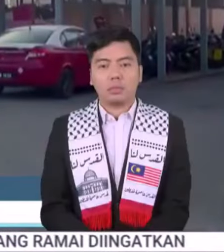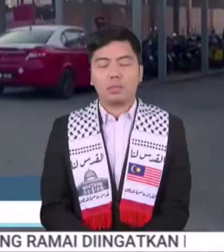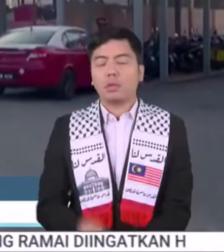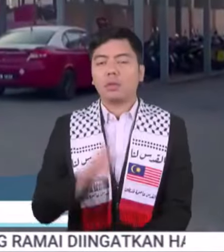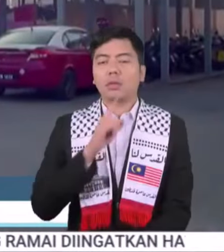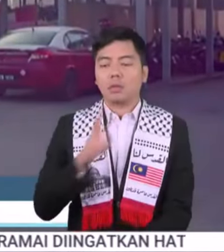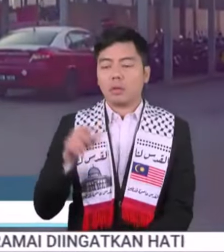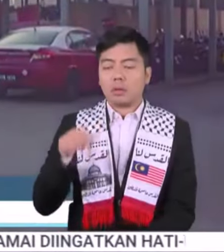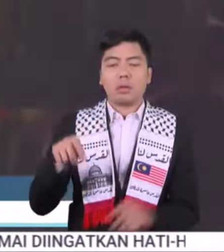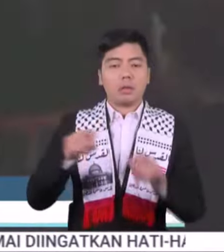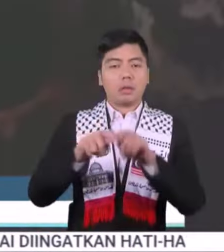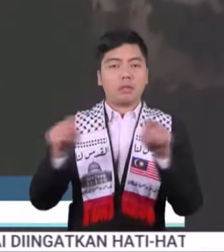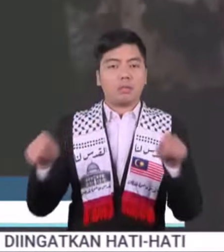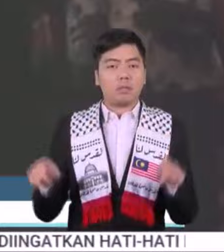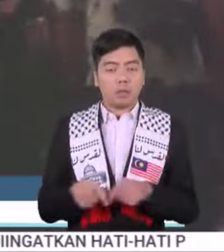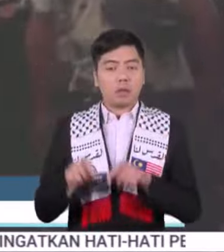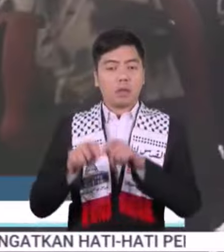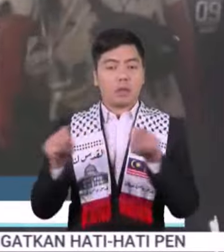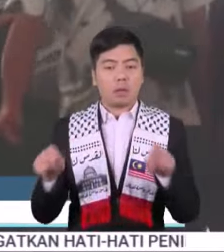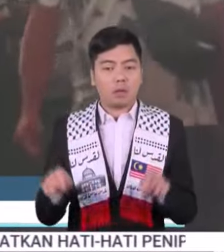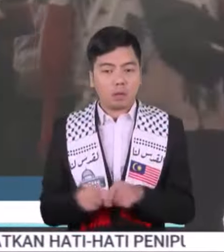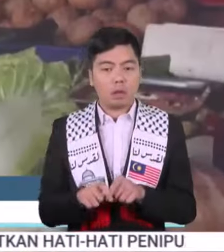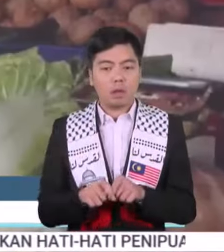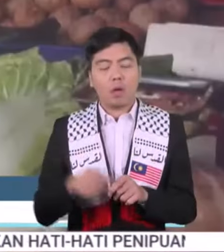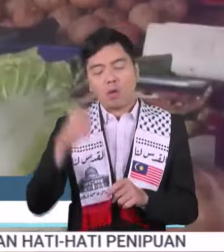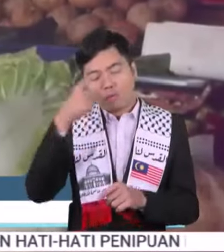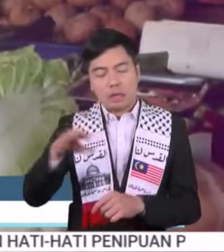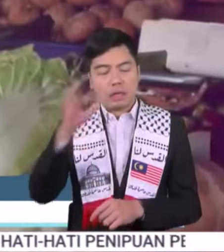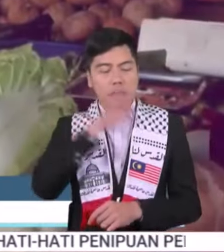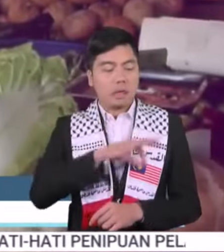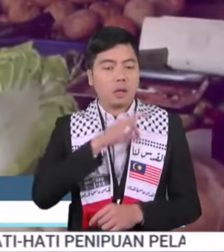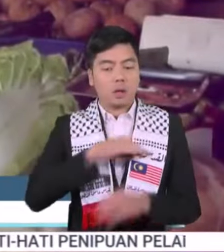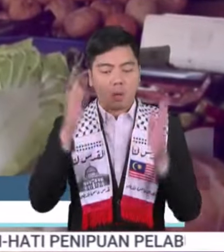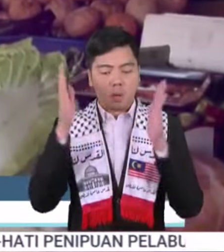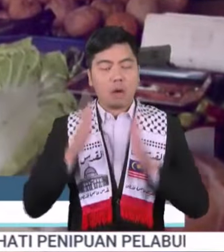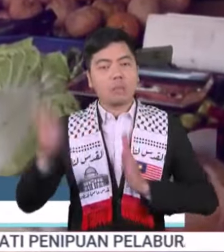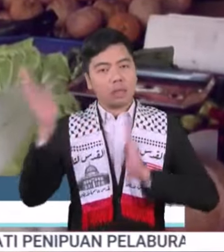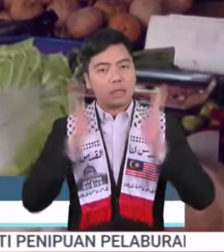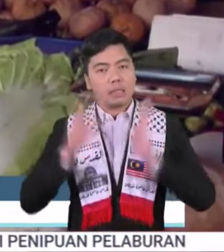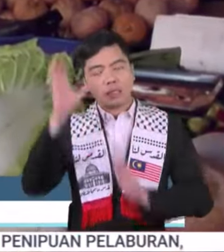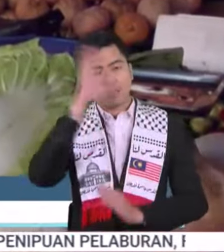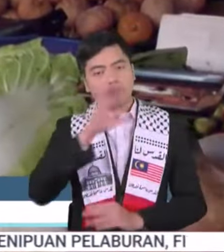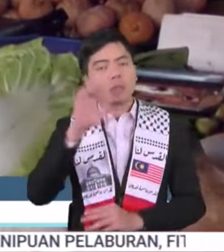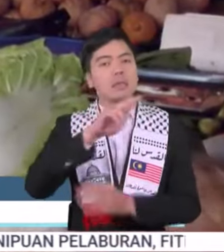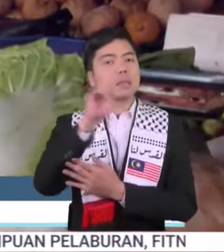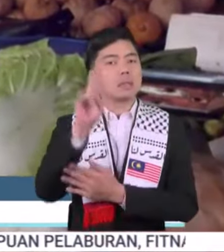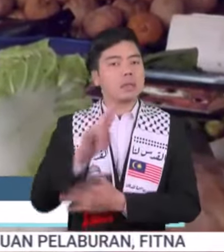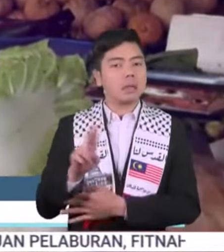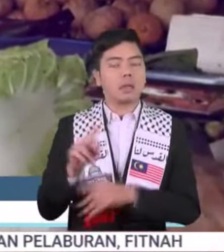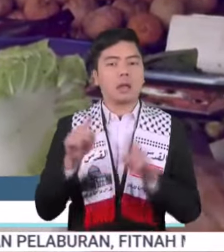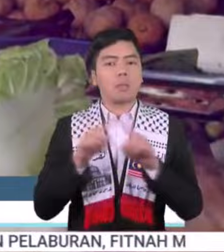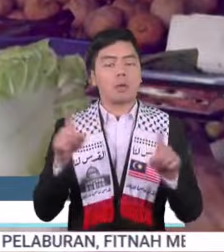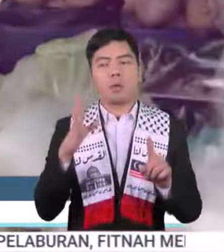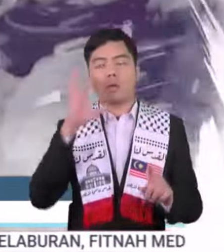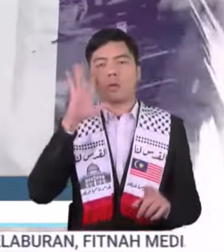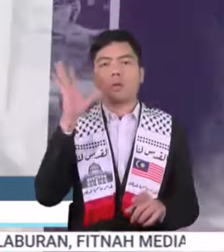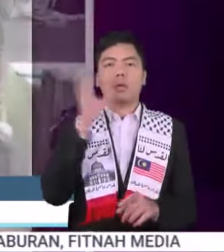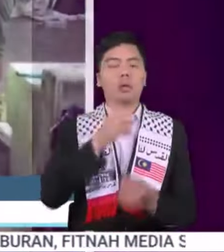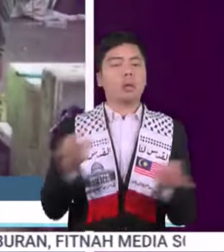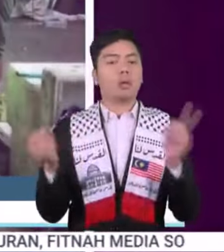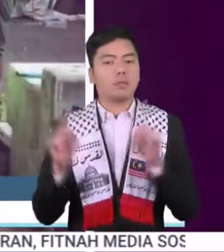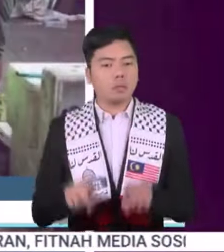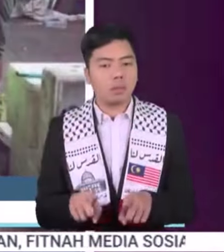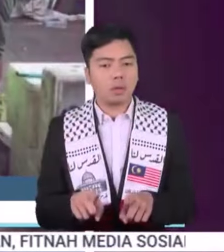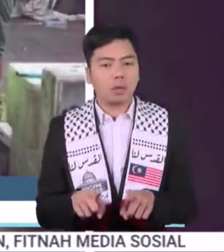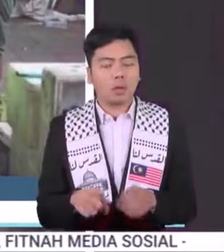Sepatutnya kawasan ini tempat bertamu penduduk tempatan mencari rezeki. Namun, ini yang terjadi.